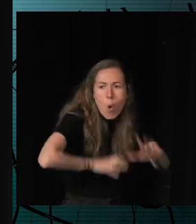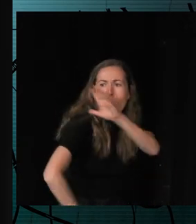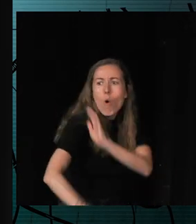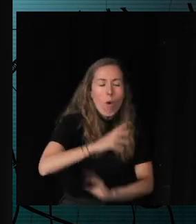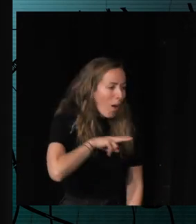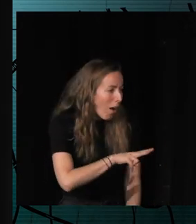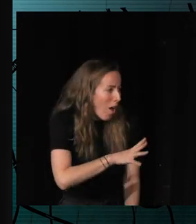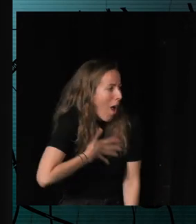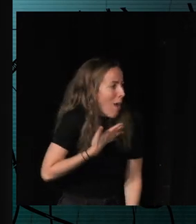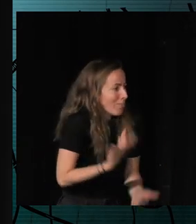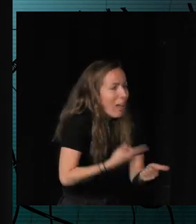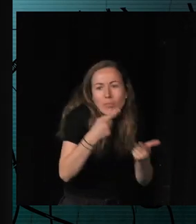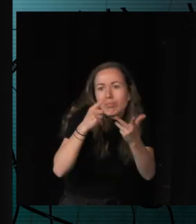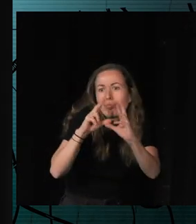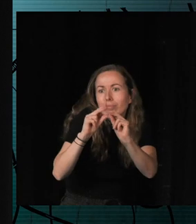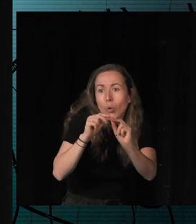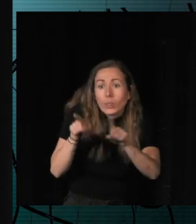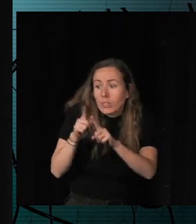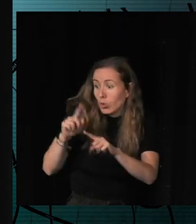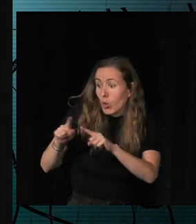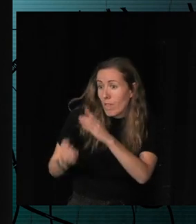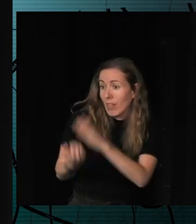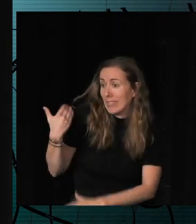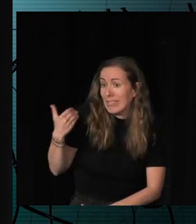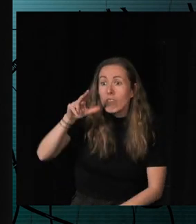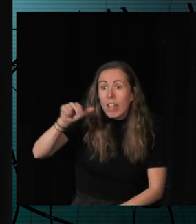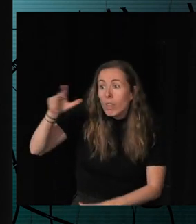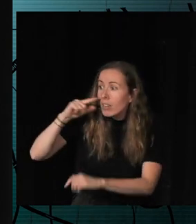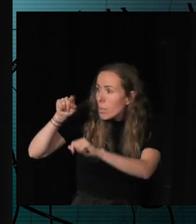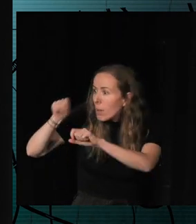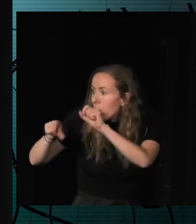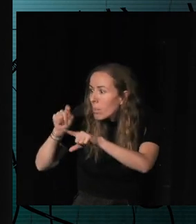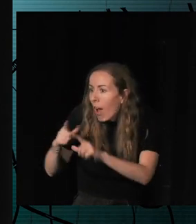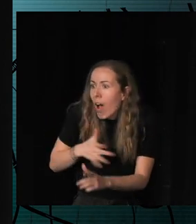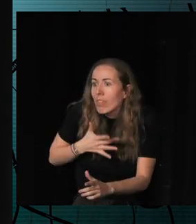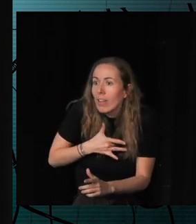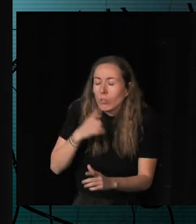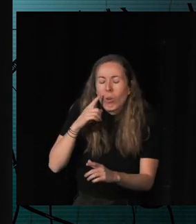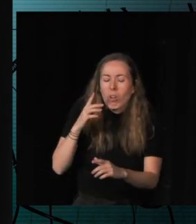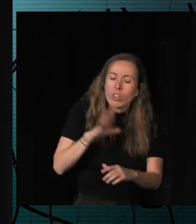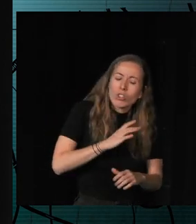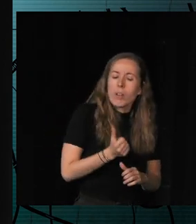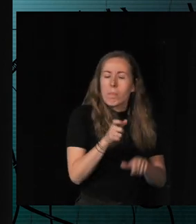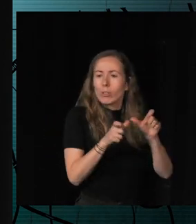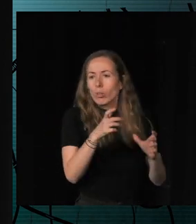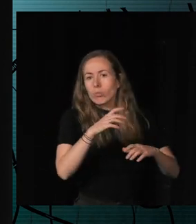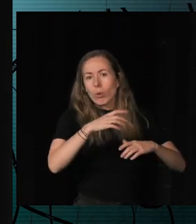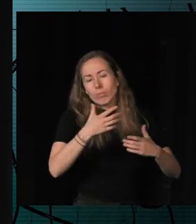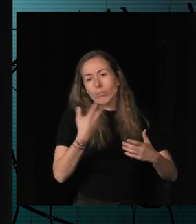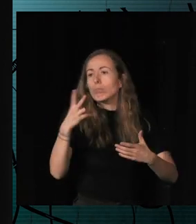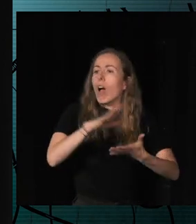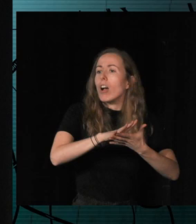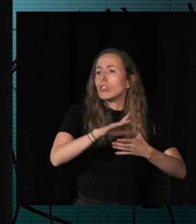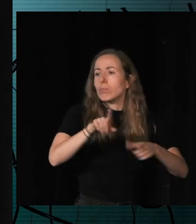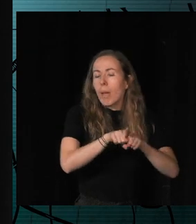sortent sur Netflix ou autrre et il il bouffe des films des vieux des récents et il il a pas du tout ce côté en mode c'était mieux avant que beaucoup de cinas de son âge